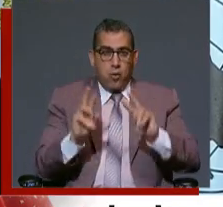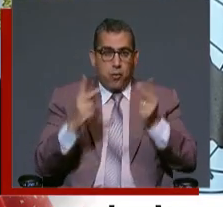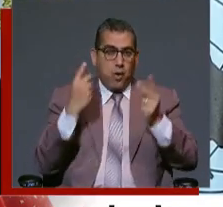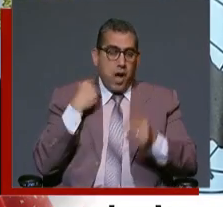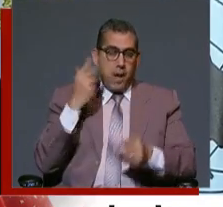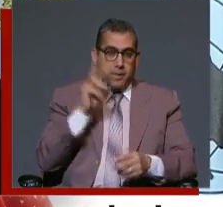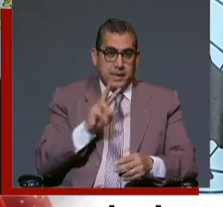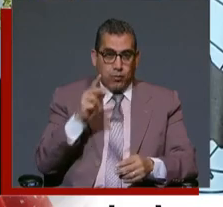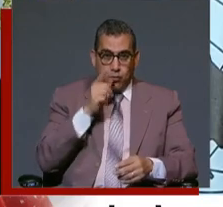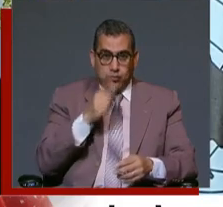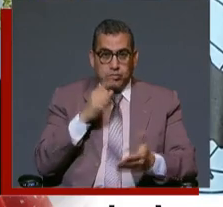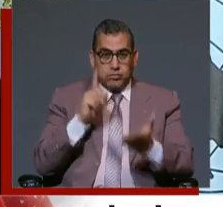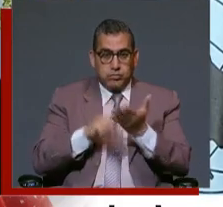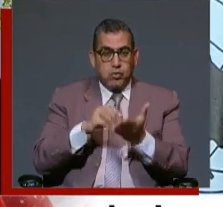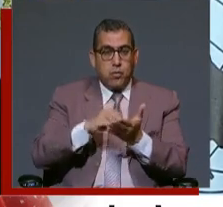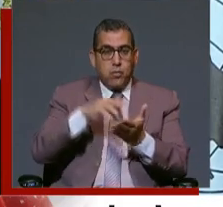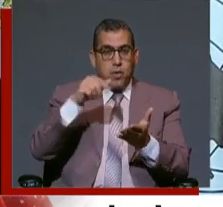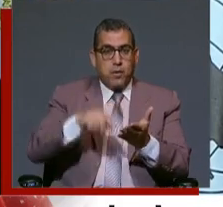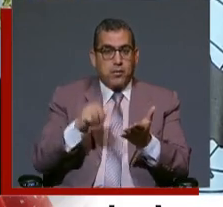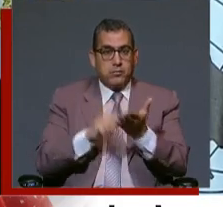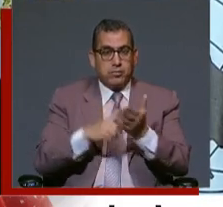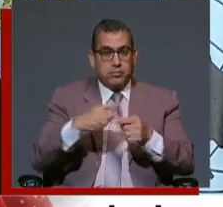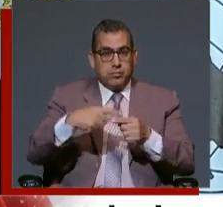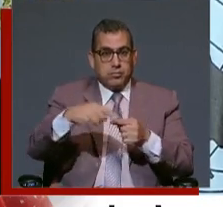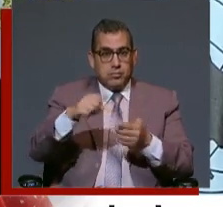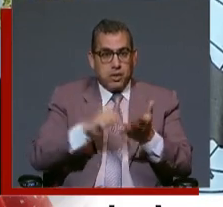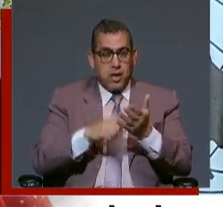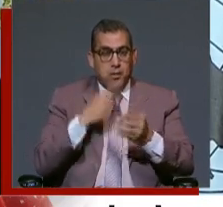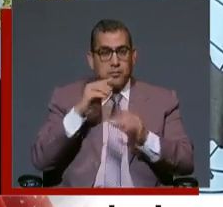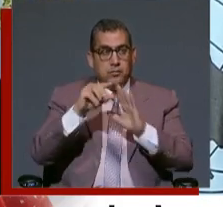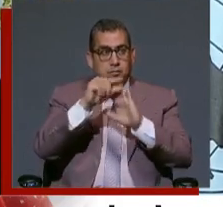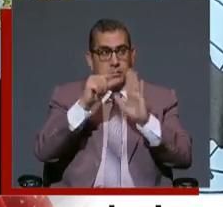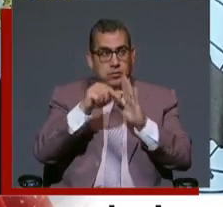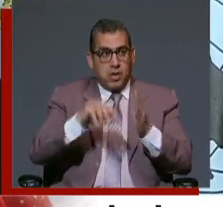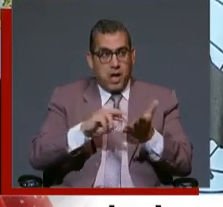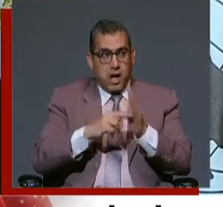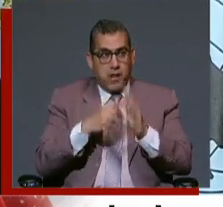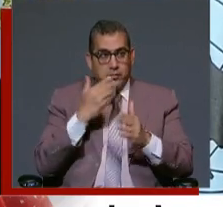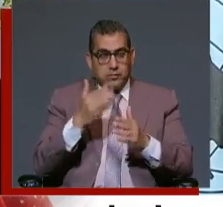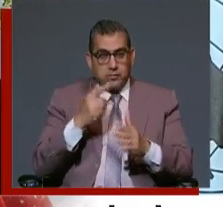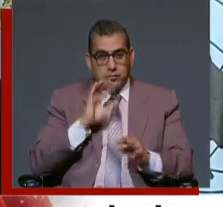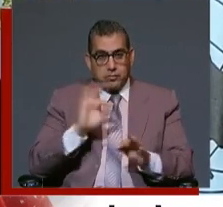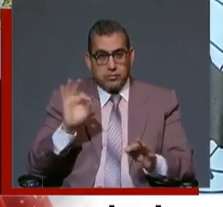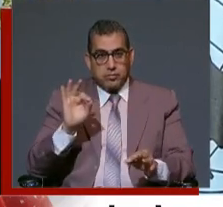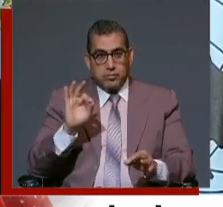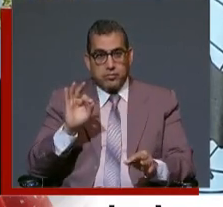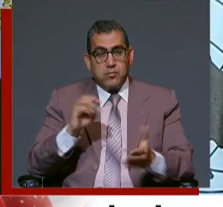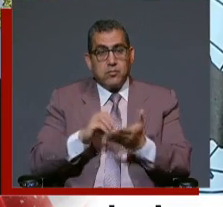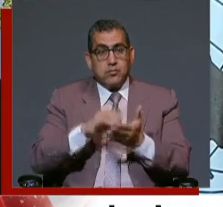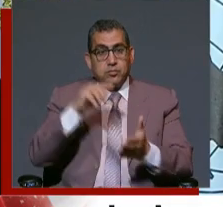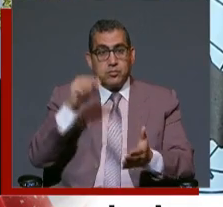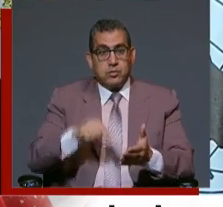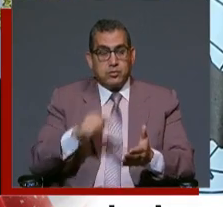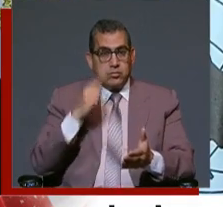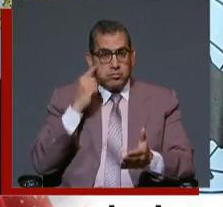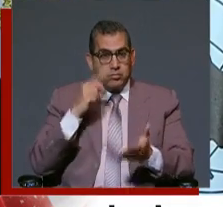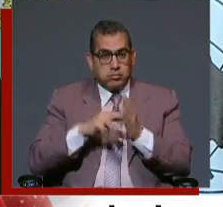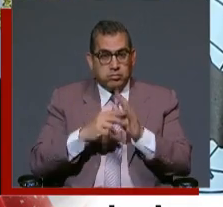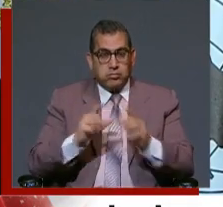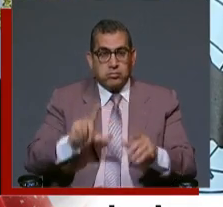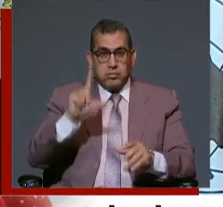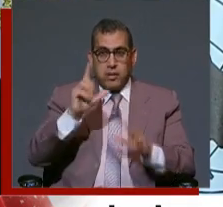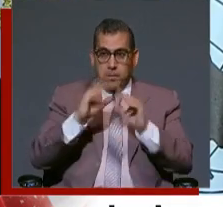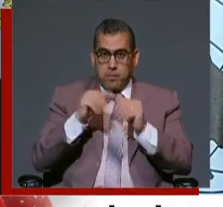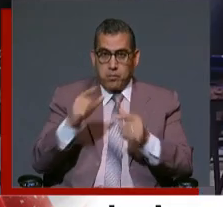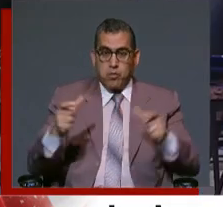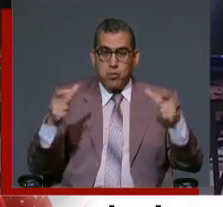إطلاق عدة مبادرات تمحورت حول موضوعات تمويل المناخ والتنمية. وانطلاقا من حرص واهتمام الرئاسة المصرية